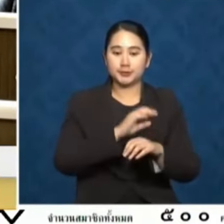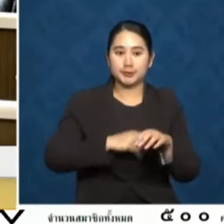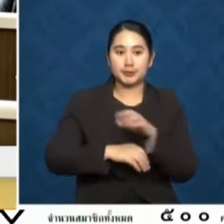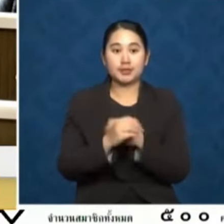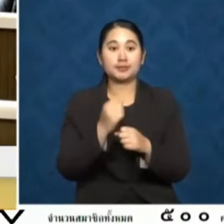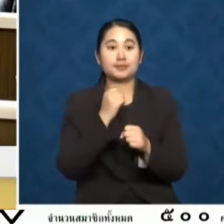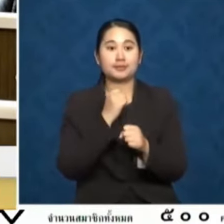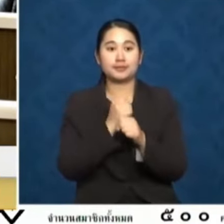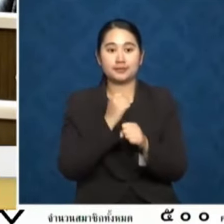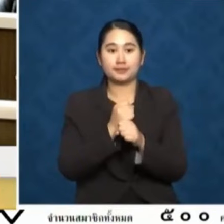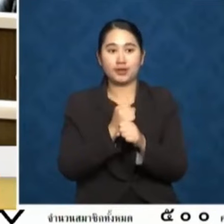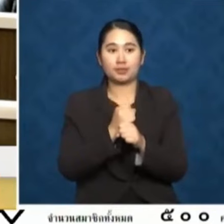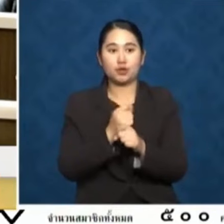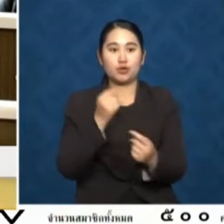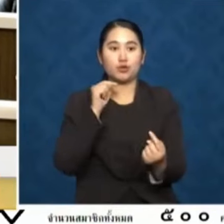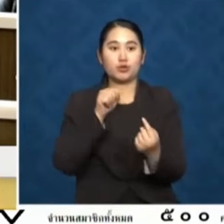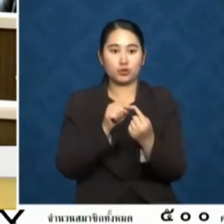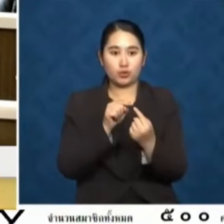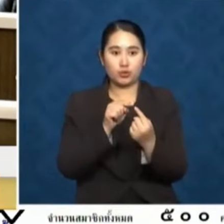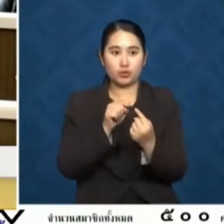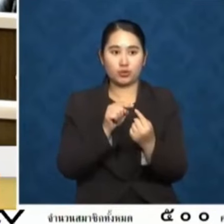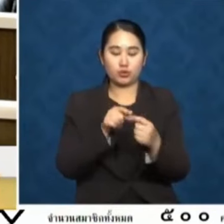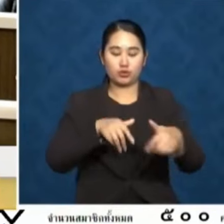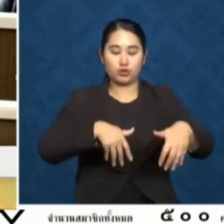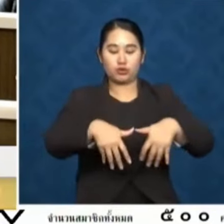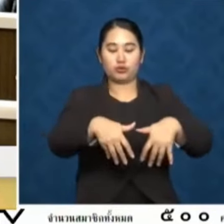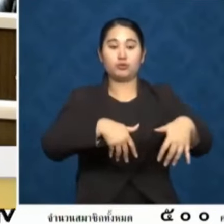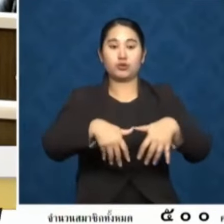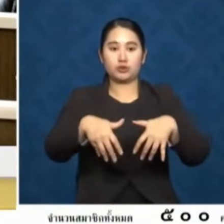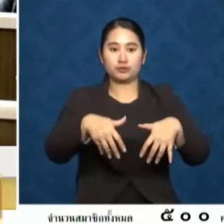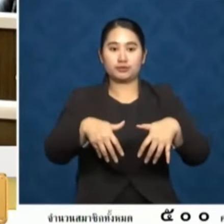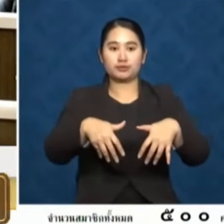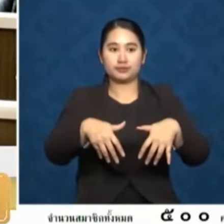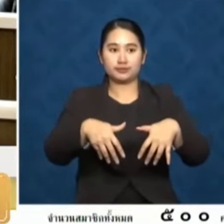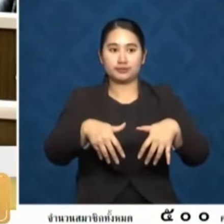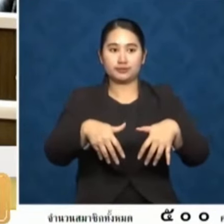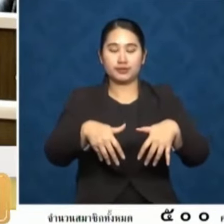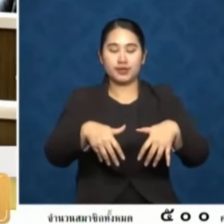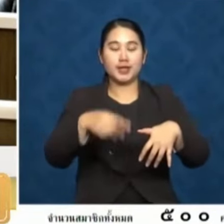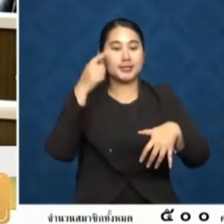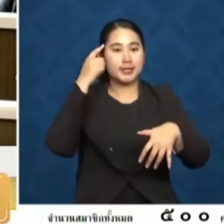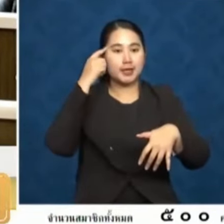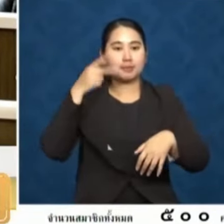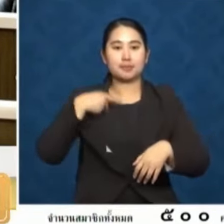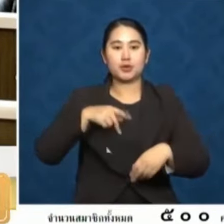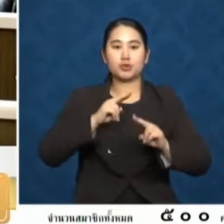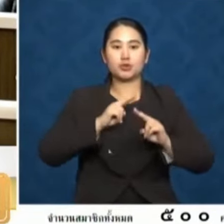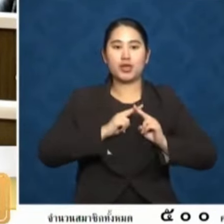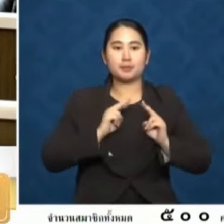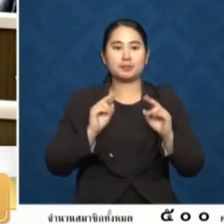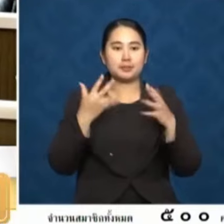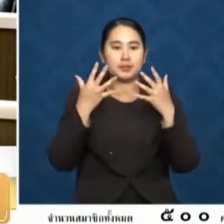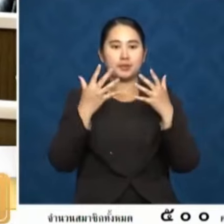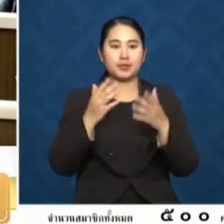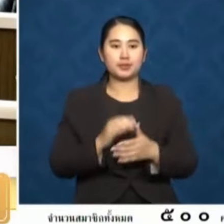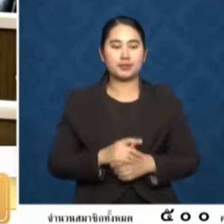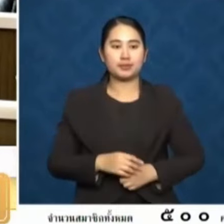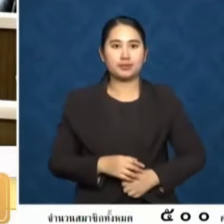ของท่านเนี่ยเพื่อประชาชนทั้งนั้นไม่ได้เพื่อตัวท่านเองโดยเฉพาะ